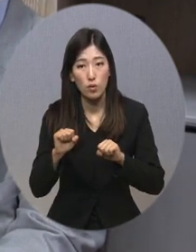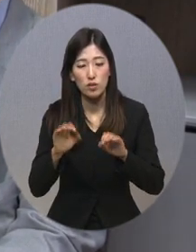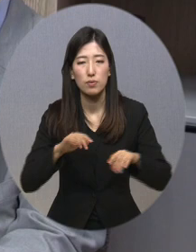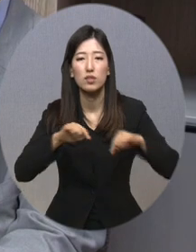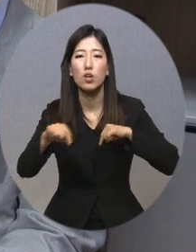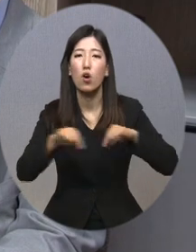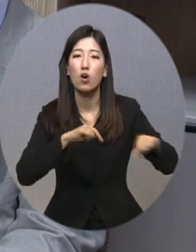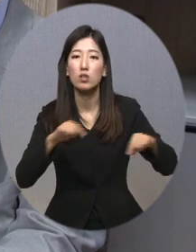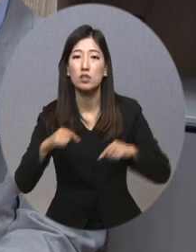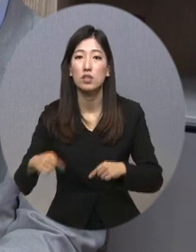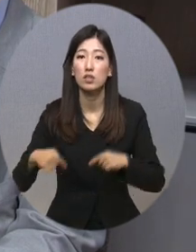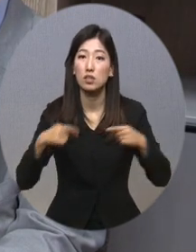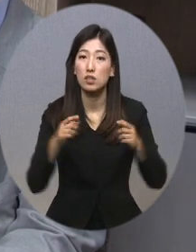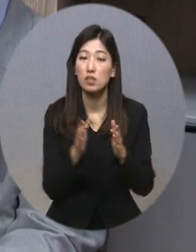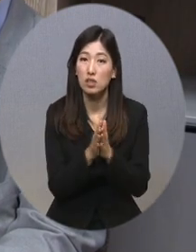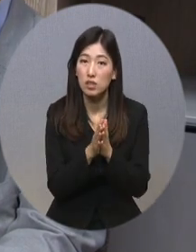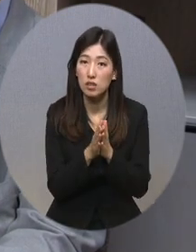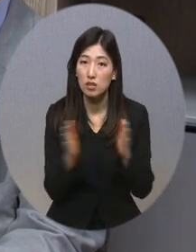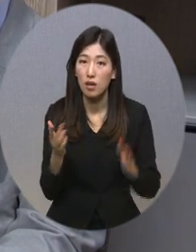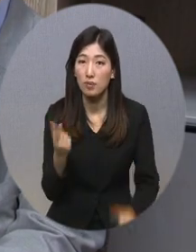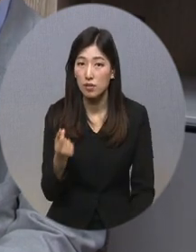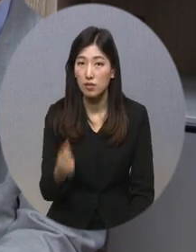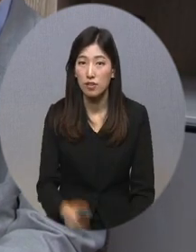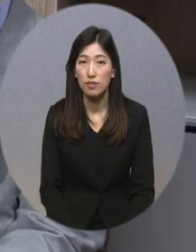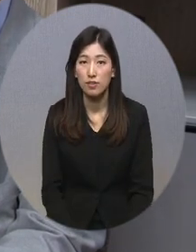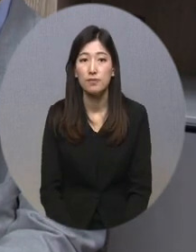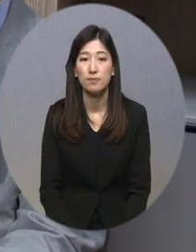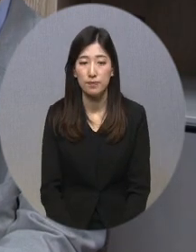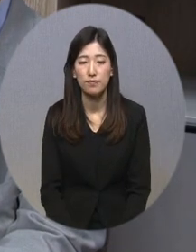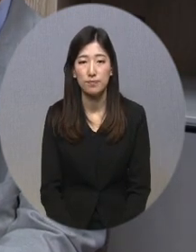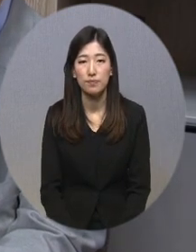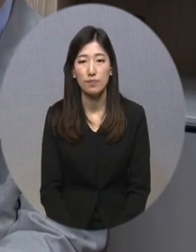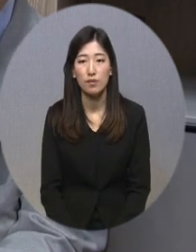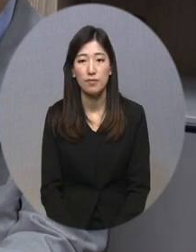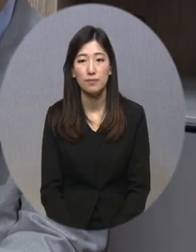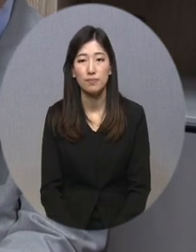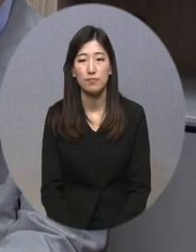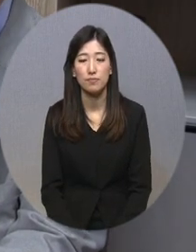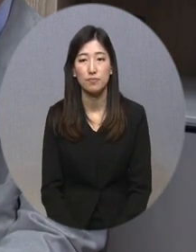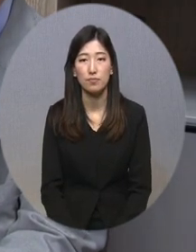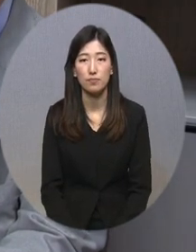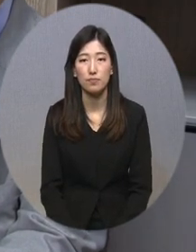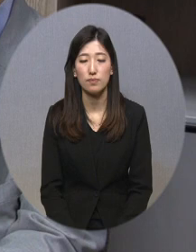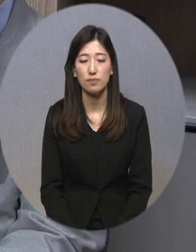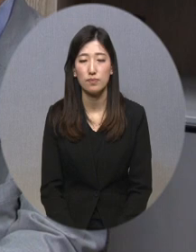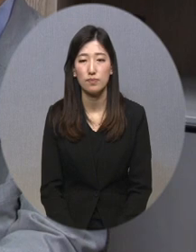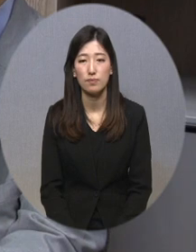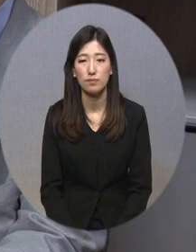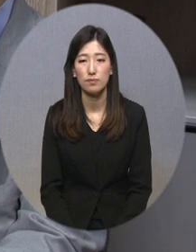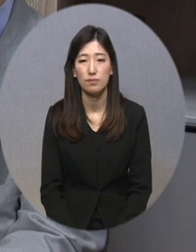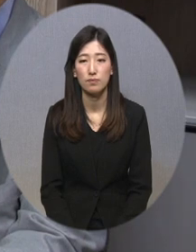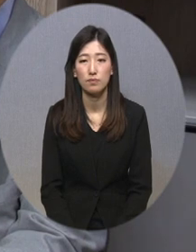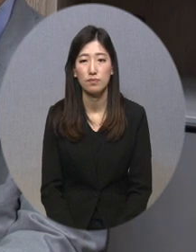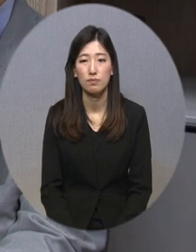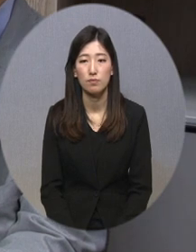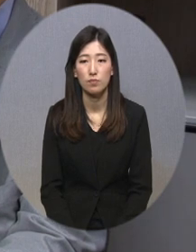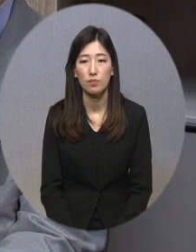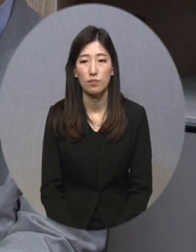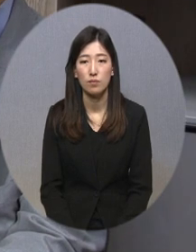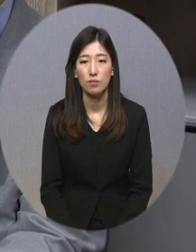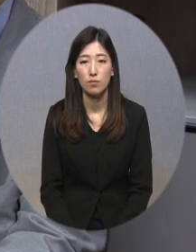정치에 입문을 하시려고 이제 노력하시다 하고 계시는데 그 어떤 부분을